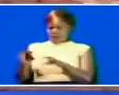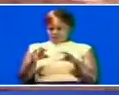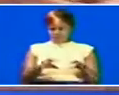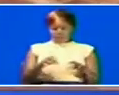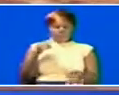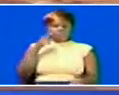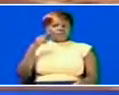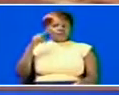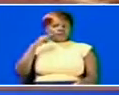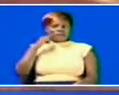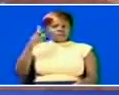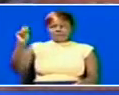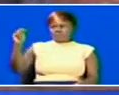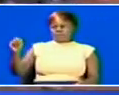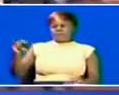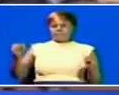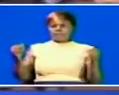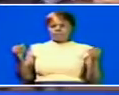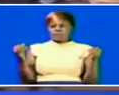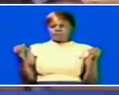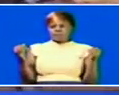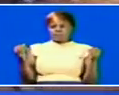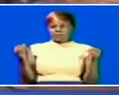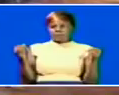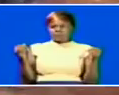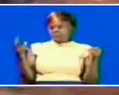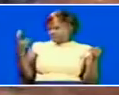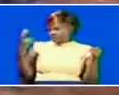sana. Mary Kilobi, KTN News. Tazamaji,